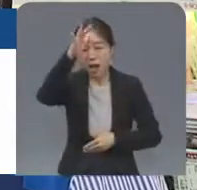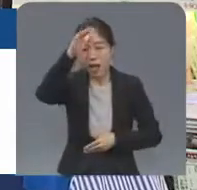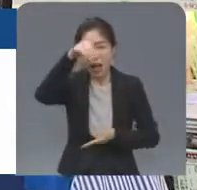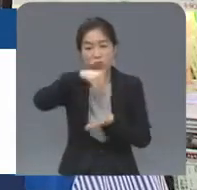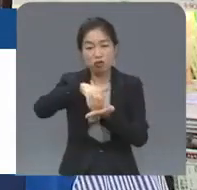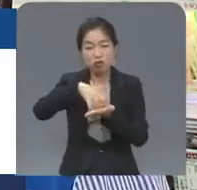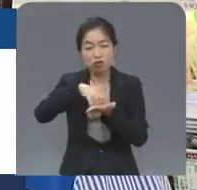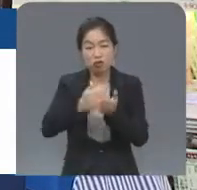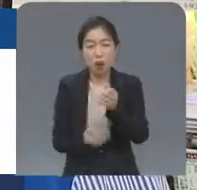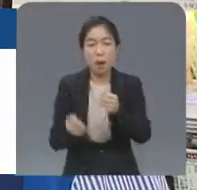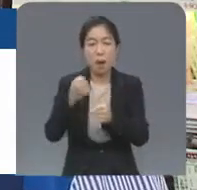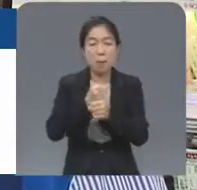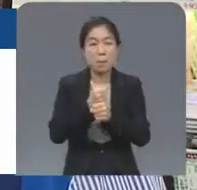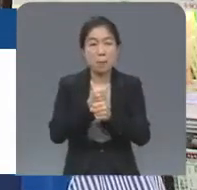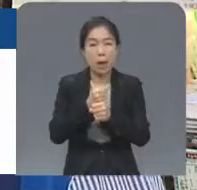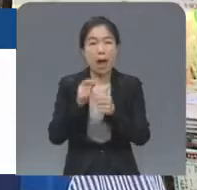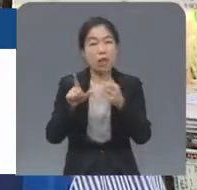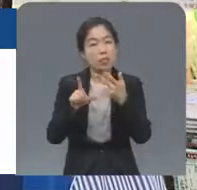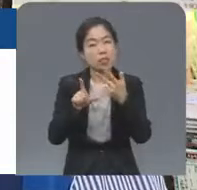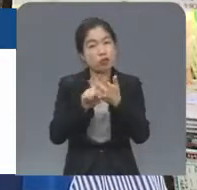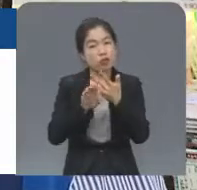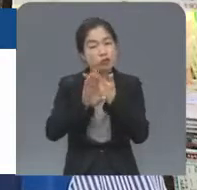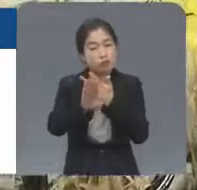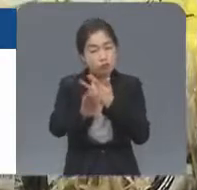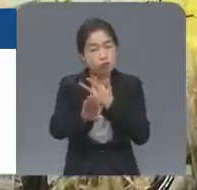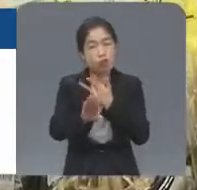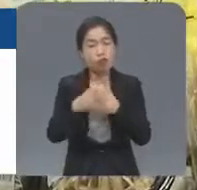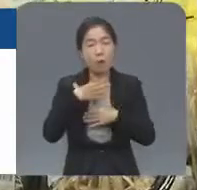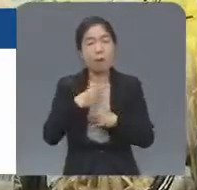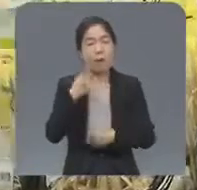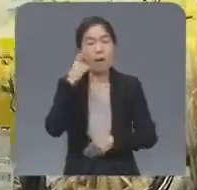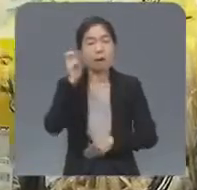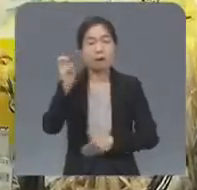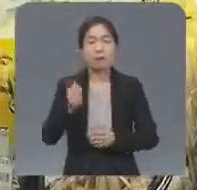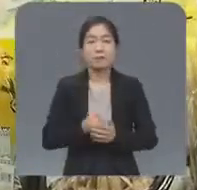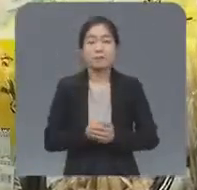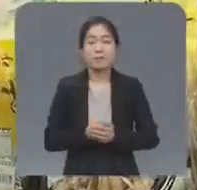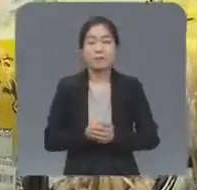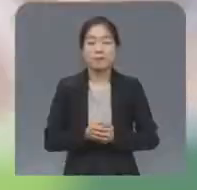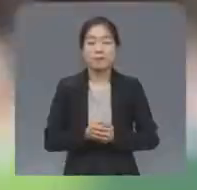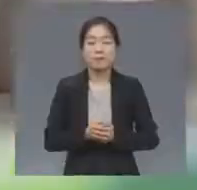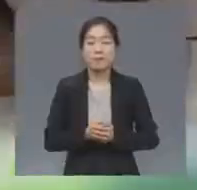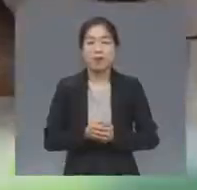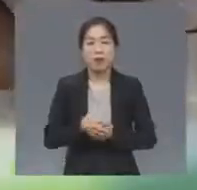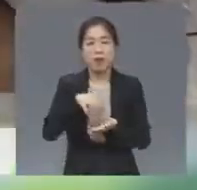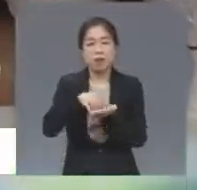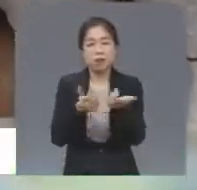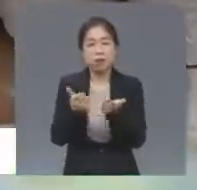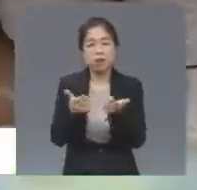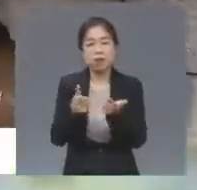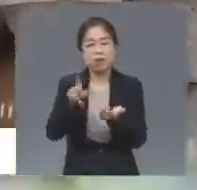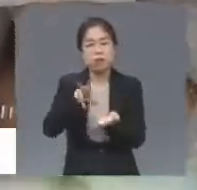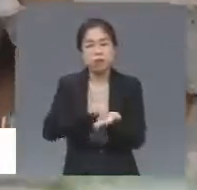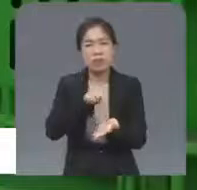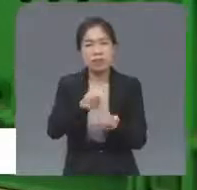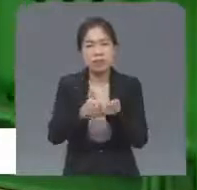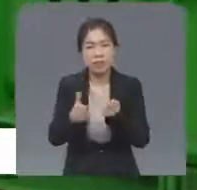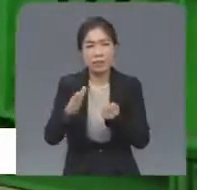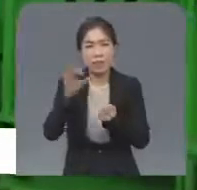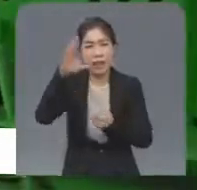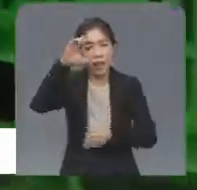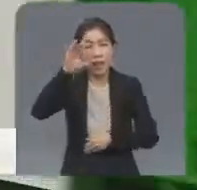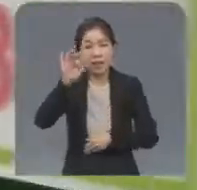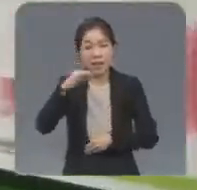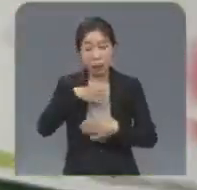회복되는 하반기에는 계란의 가격 또한 점차 안정될 것이라 예상합니다. 수급 불안 장기화로 인한 달걀 가격 안정에는